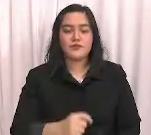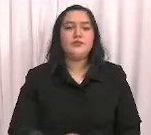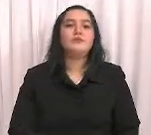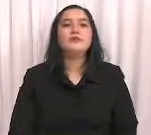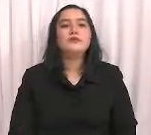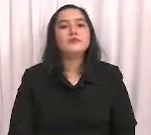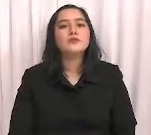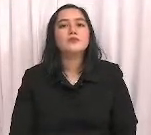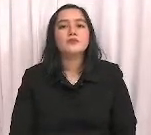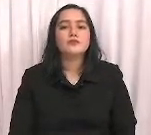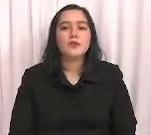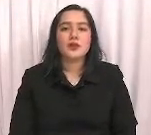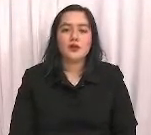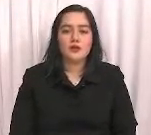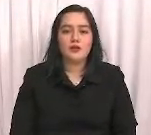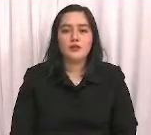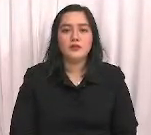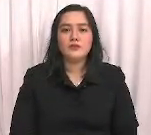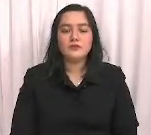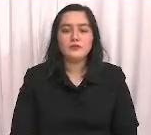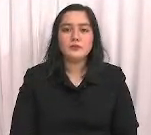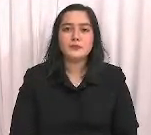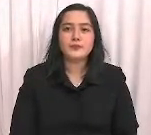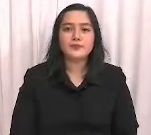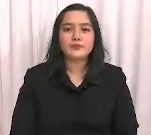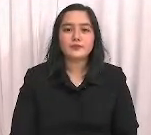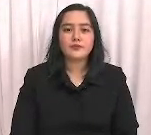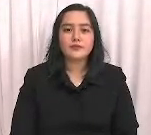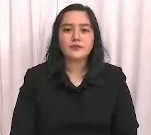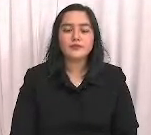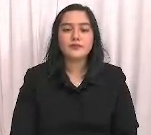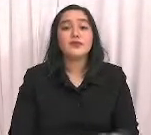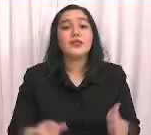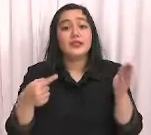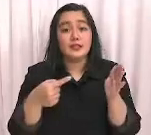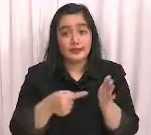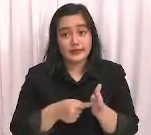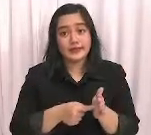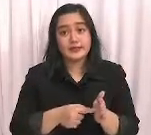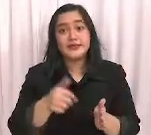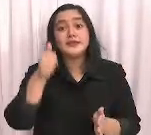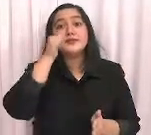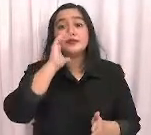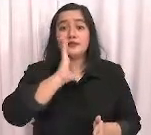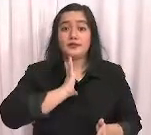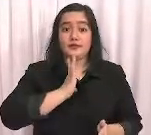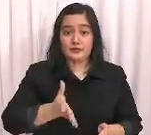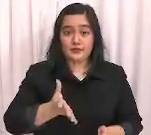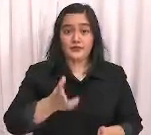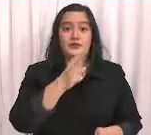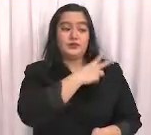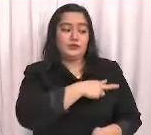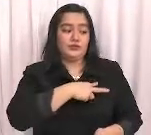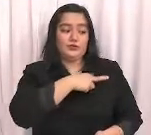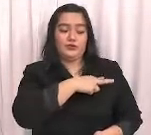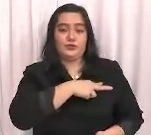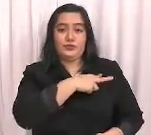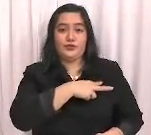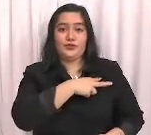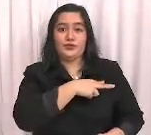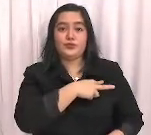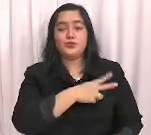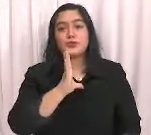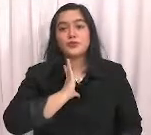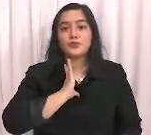her. Alright? Now, this woman here, kapatid, itong virtuous woman, ang sabi